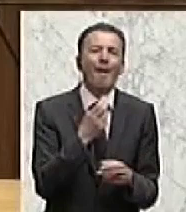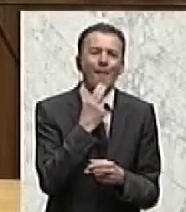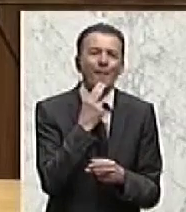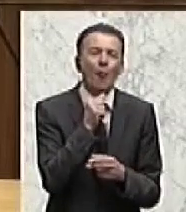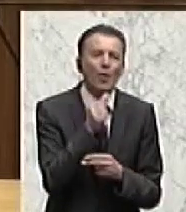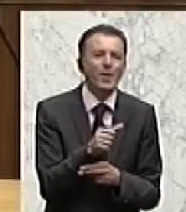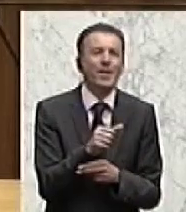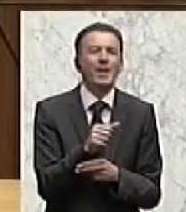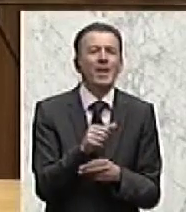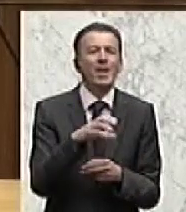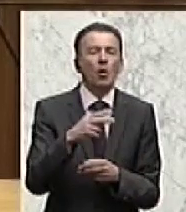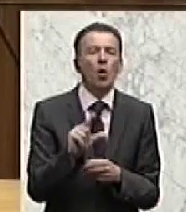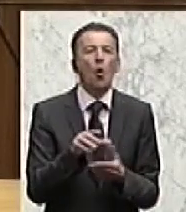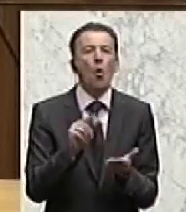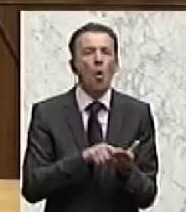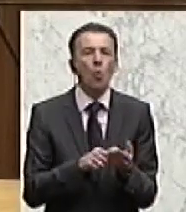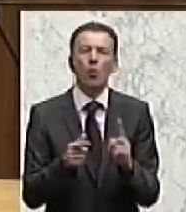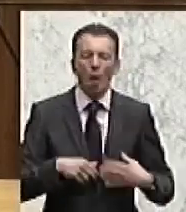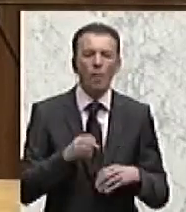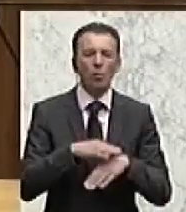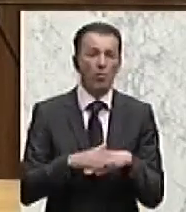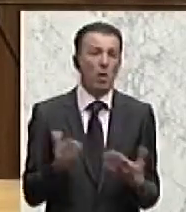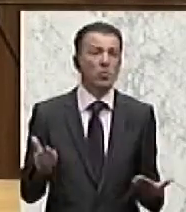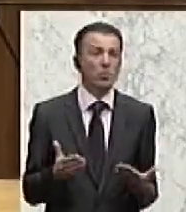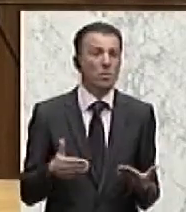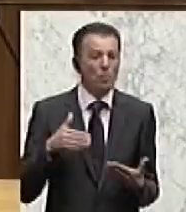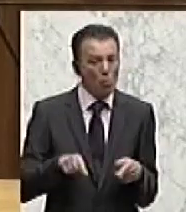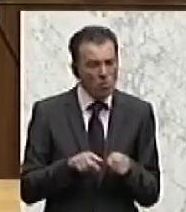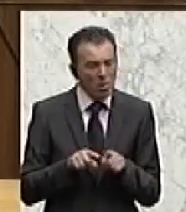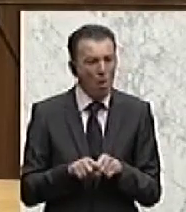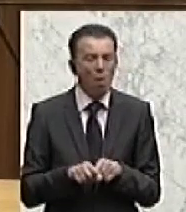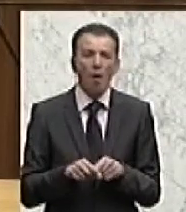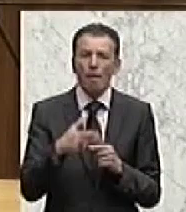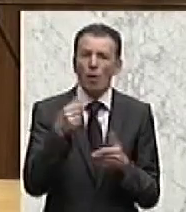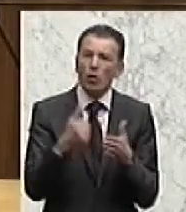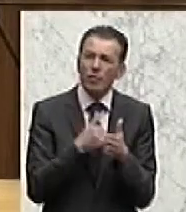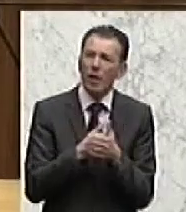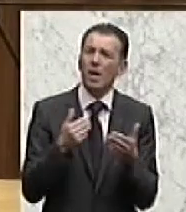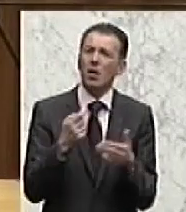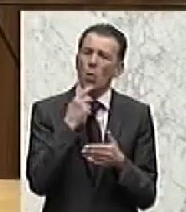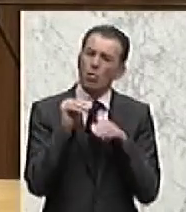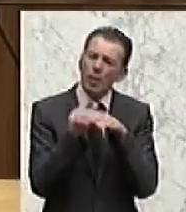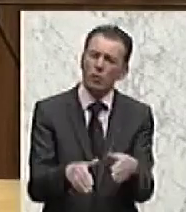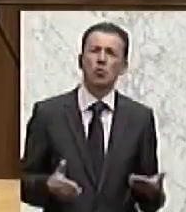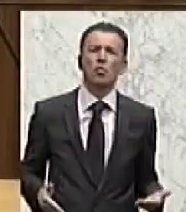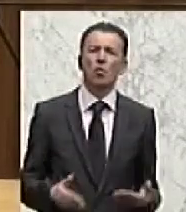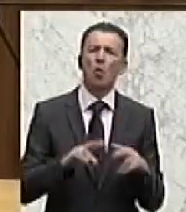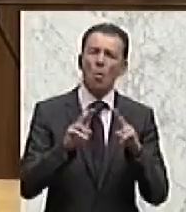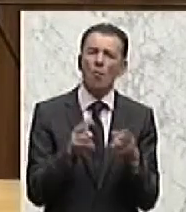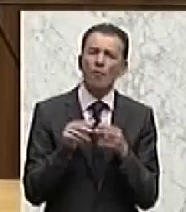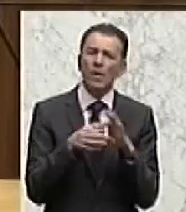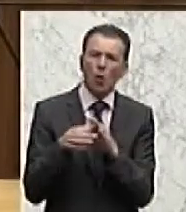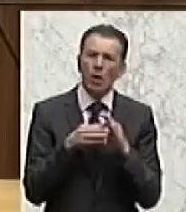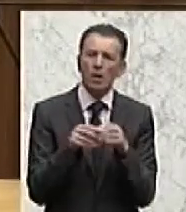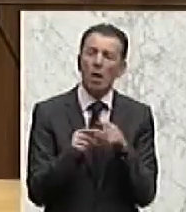Positionen müssen Sie irgendwo verdeutlichen. Sie müssen das als Kondit zumindest der Volksvertretung, Konsumentenschützern und den Umweltorganisationen zusagen.